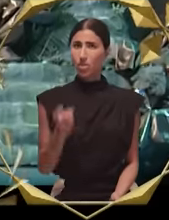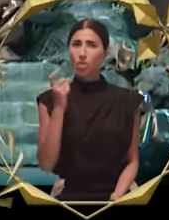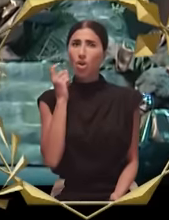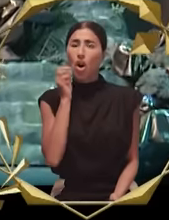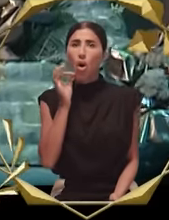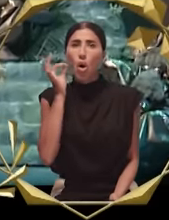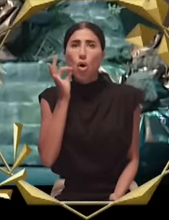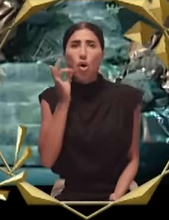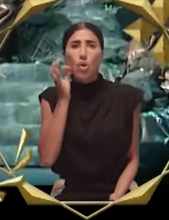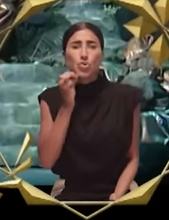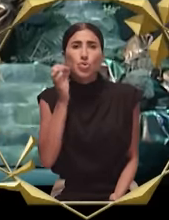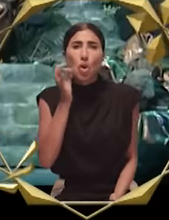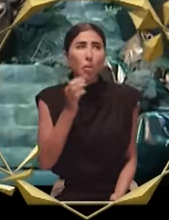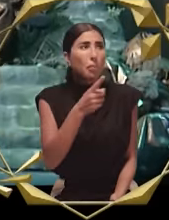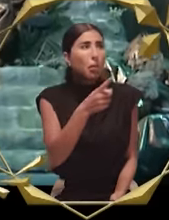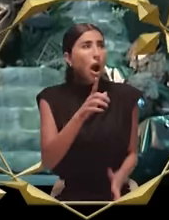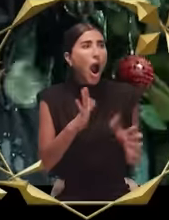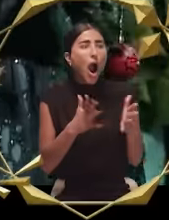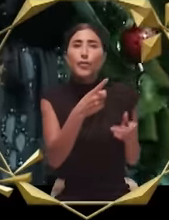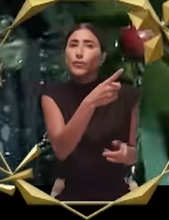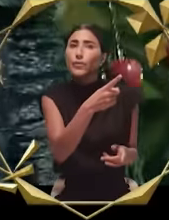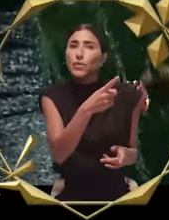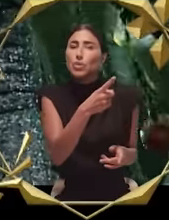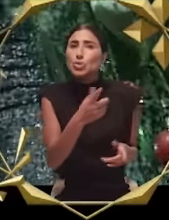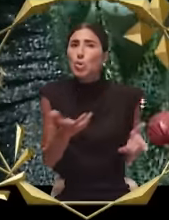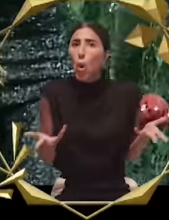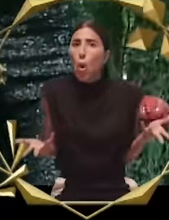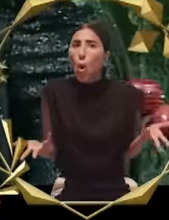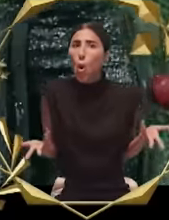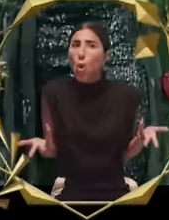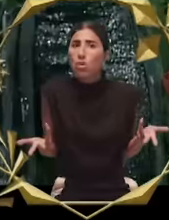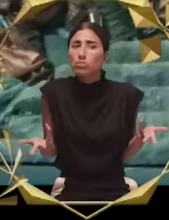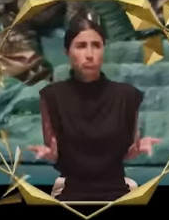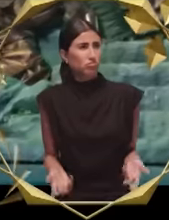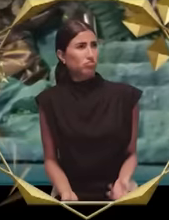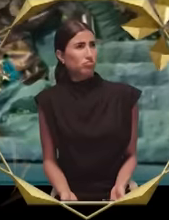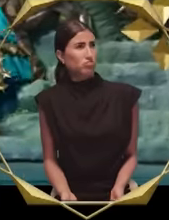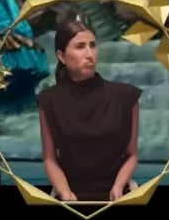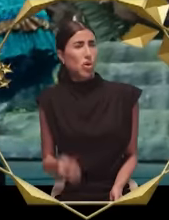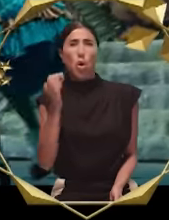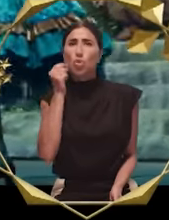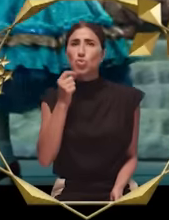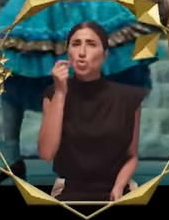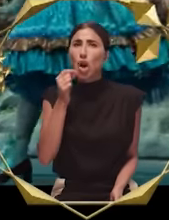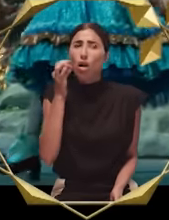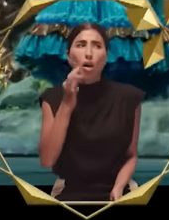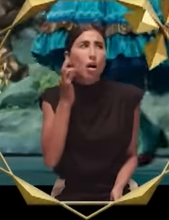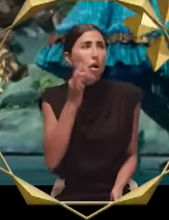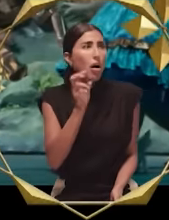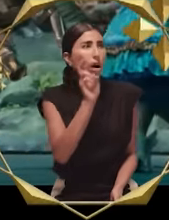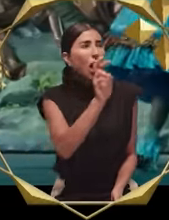عجب عجابا كيف يا خافونا كيف يا هابا عجب